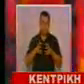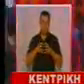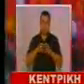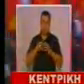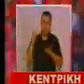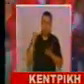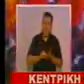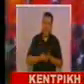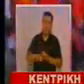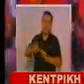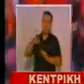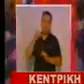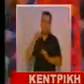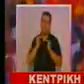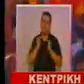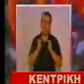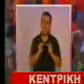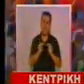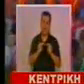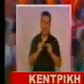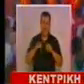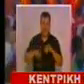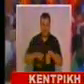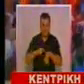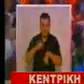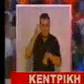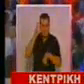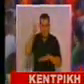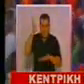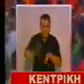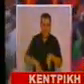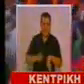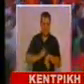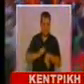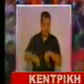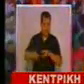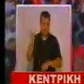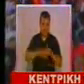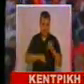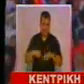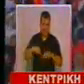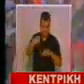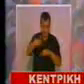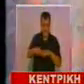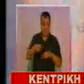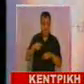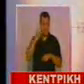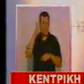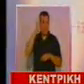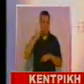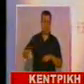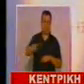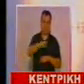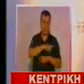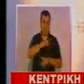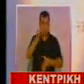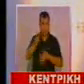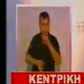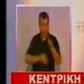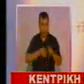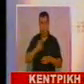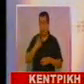Γι' αυτό και στο παραπέντε της εκλογικής αναμέτρησης Τα θυμίζουμε όλα αυτά. Καθώς